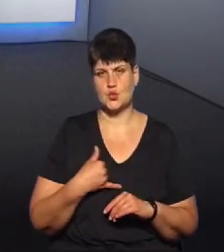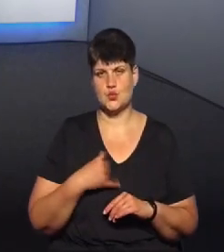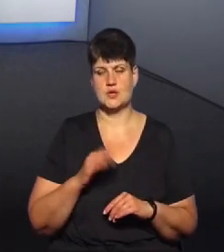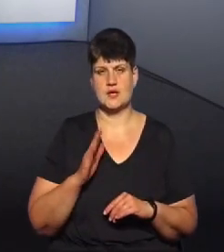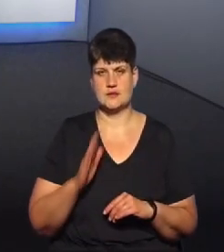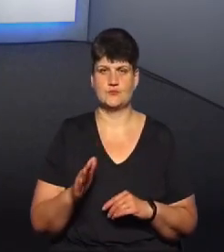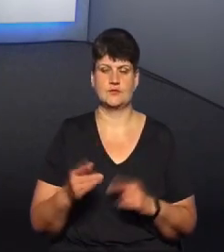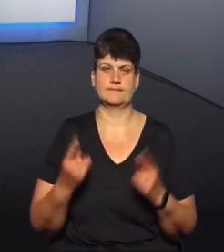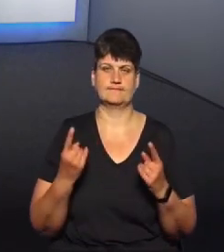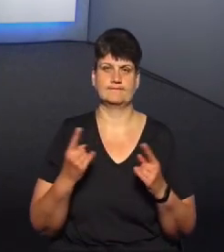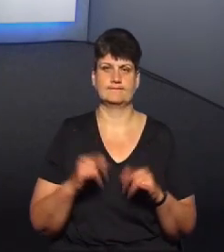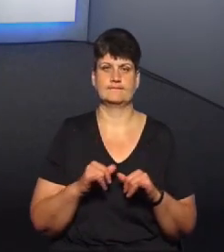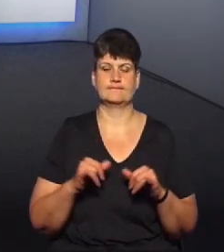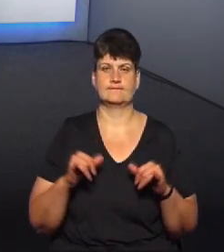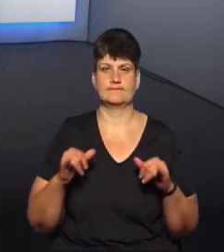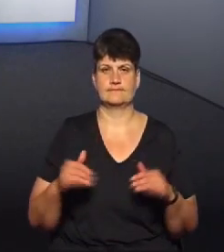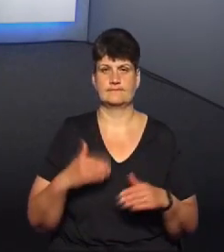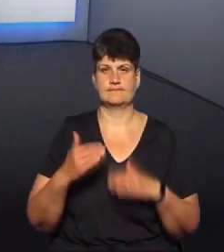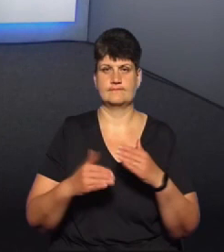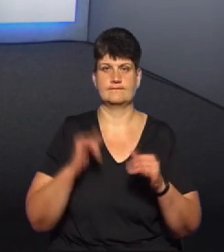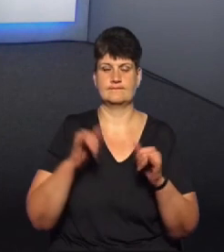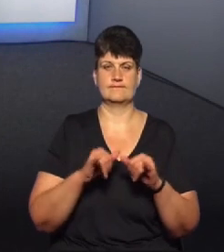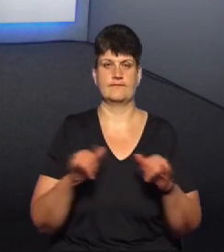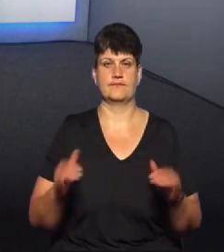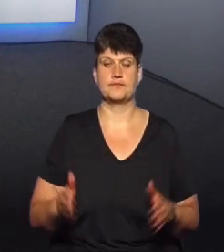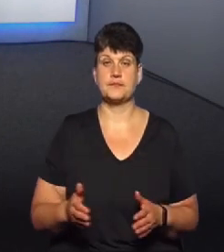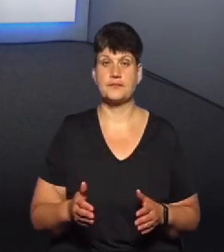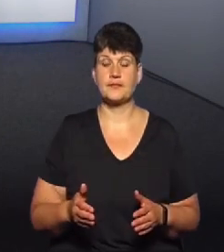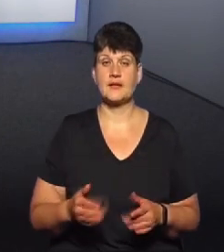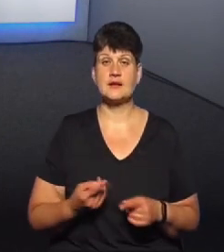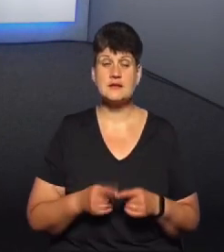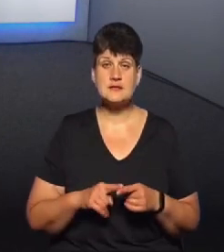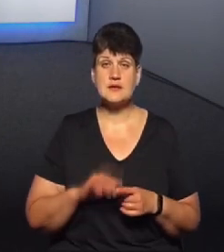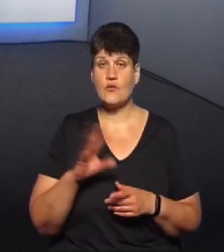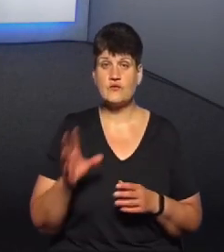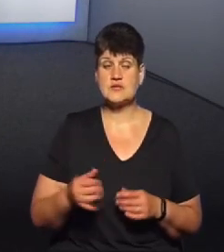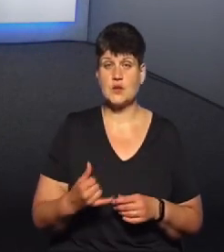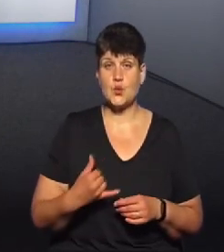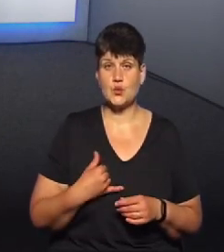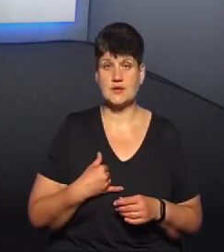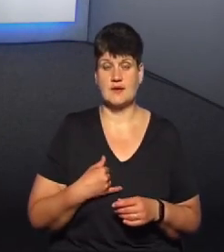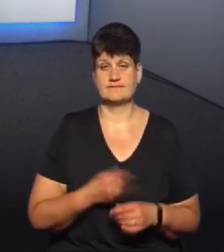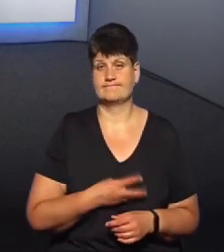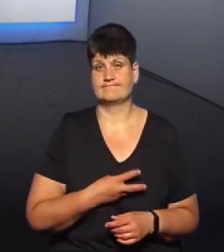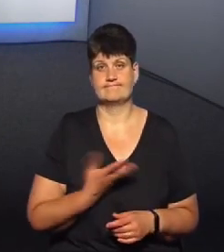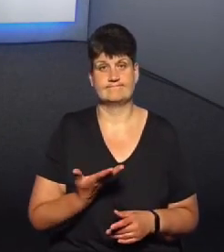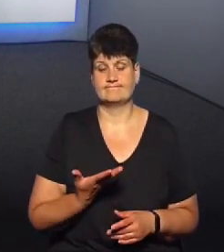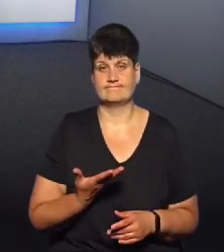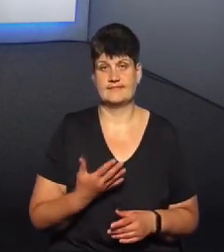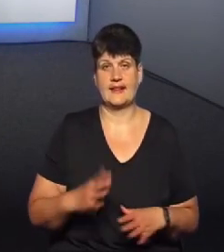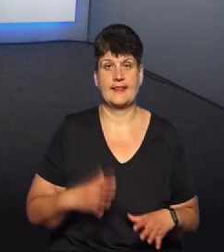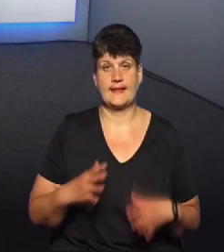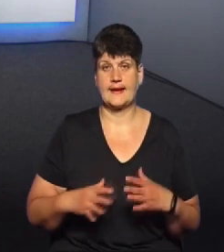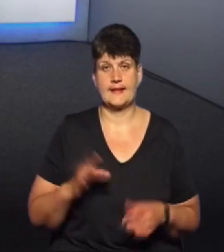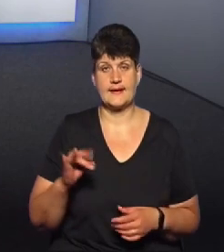значний розвиток, і прогрес. В значній мірі це все в нас на ентузіазмі тренерів, на ентузіазмі